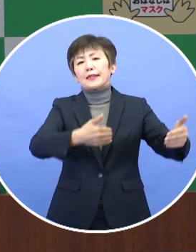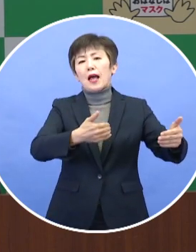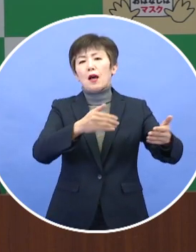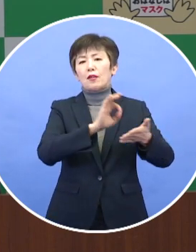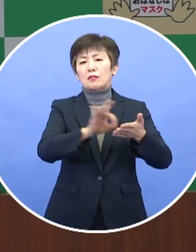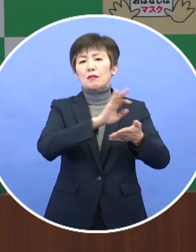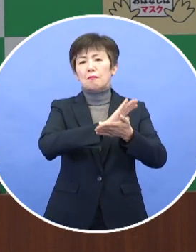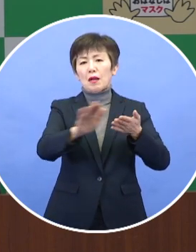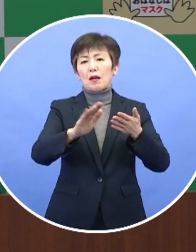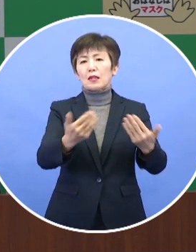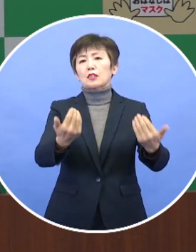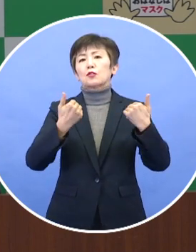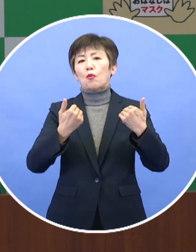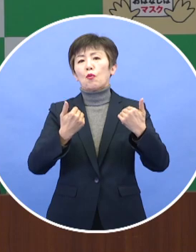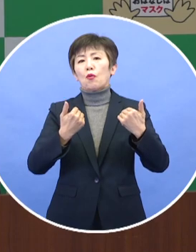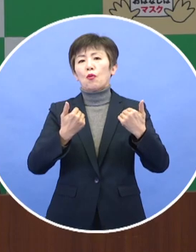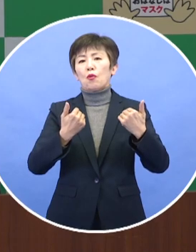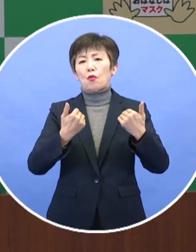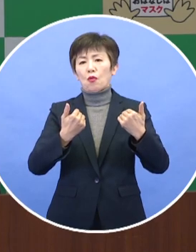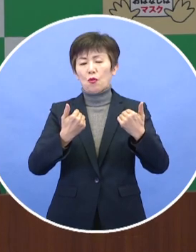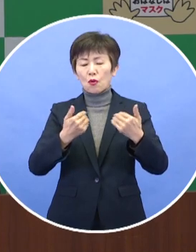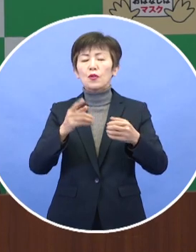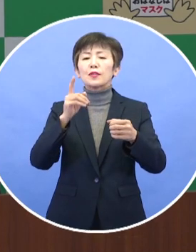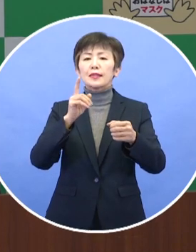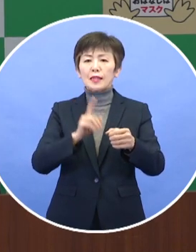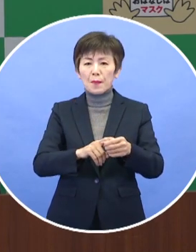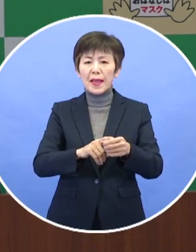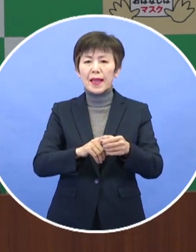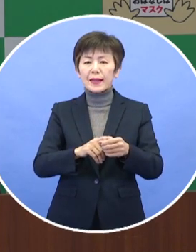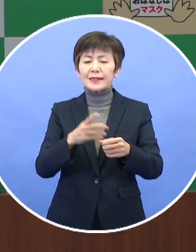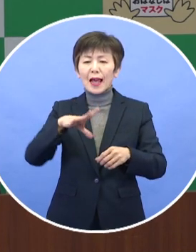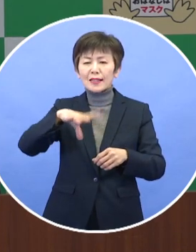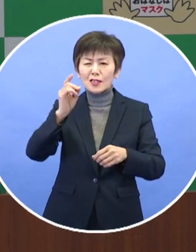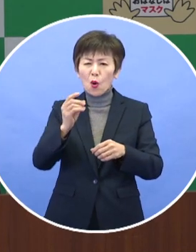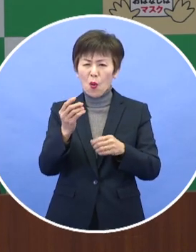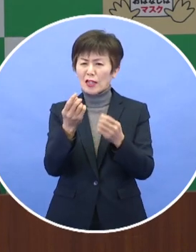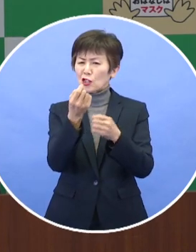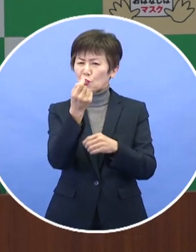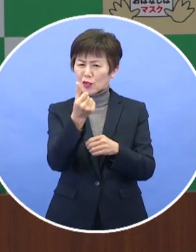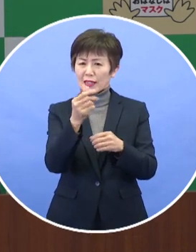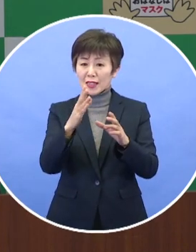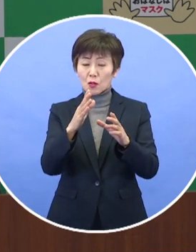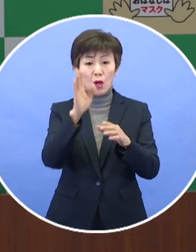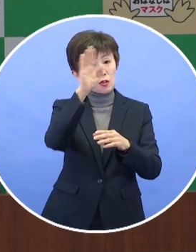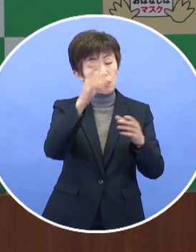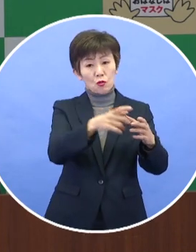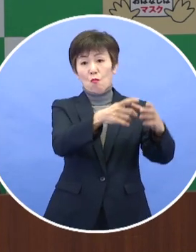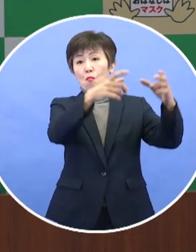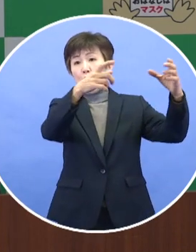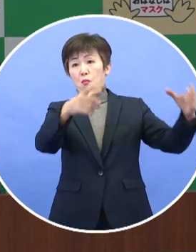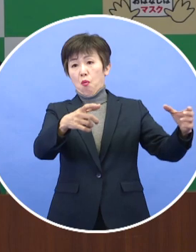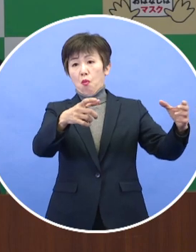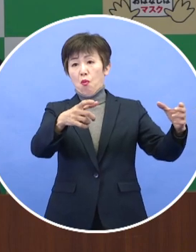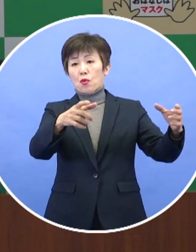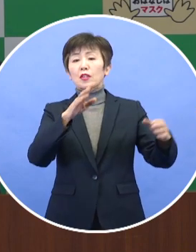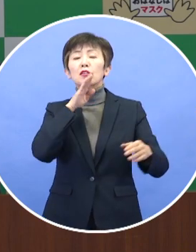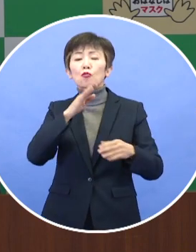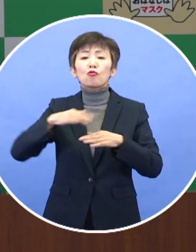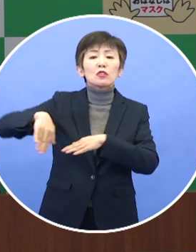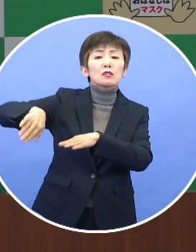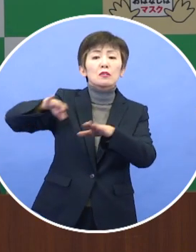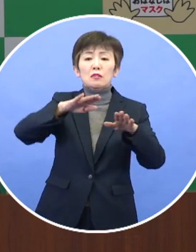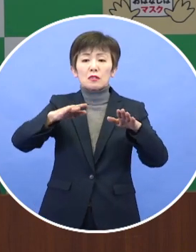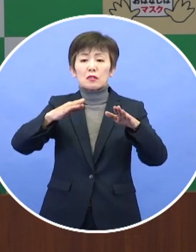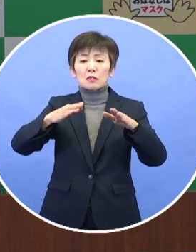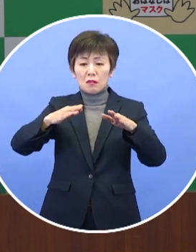予算だそうですので、小さく産んで大きく育てていこうということでございます。場所的には2ヘクタールぐらいこのグラウンドありますので、